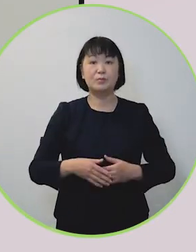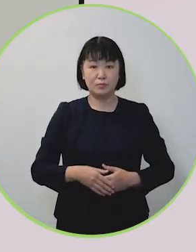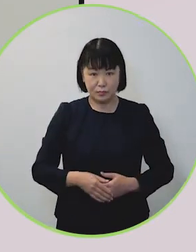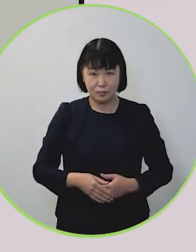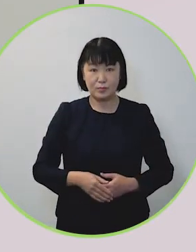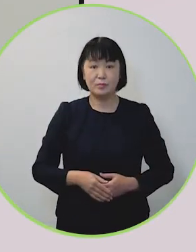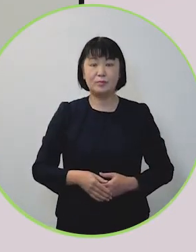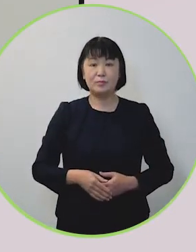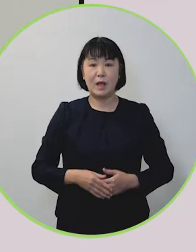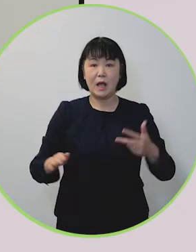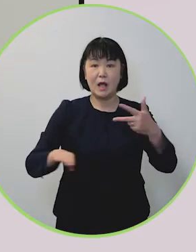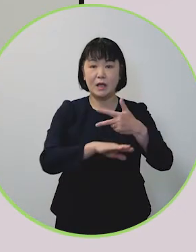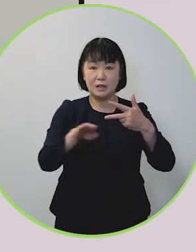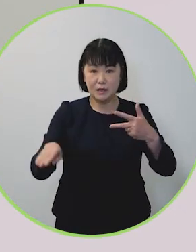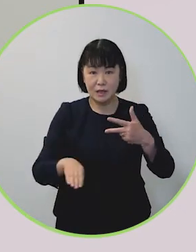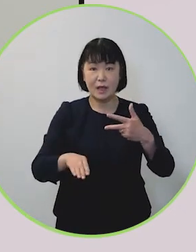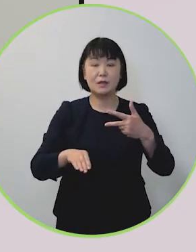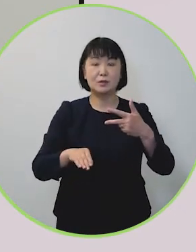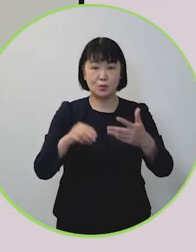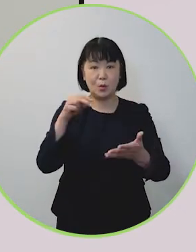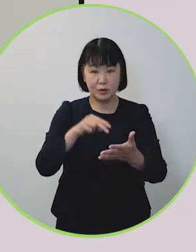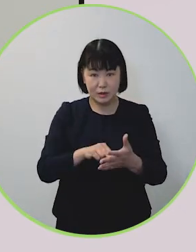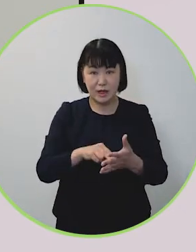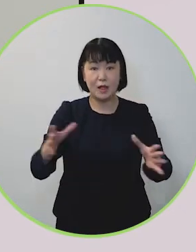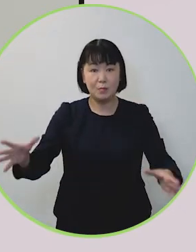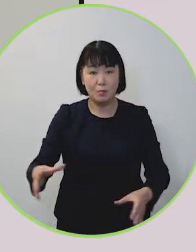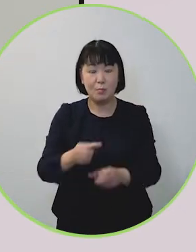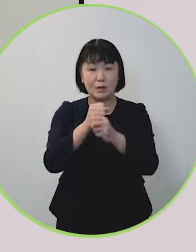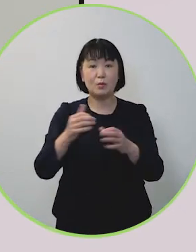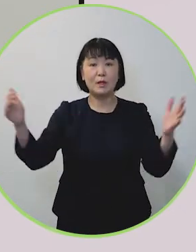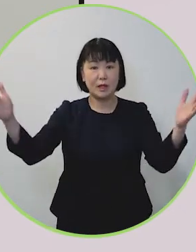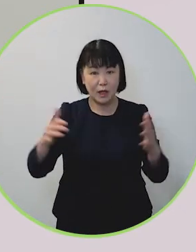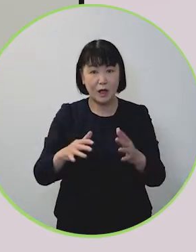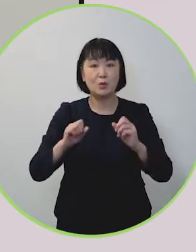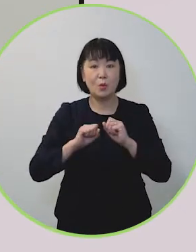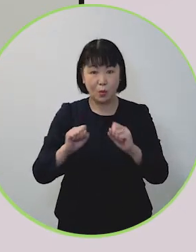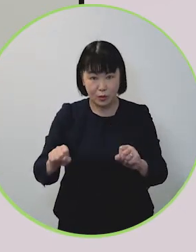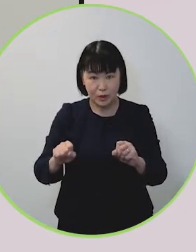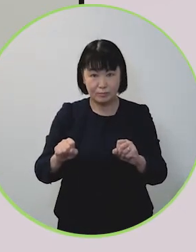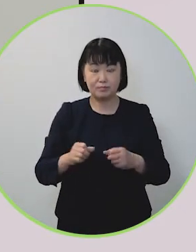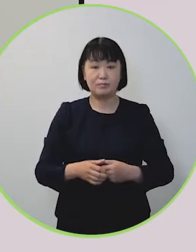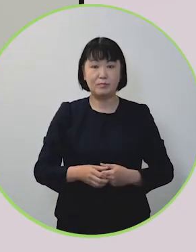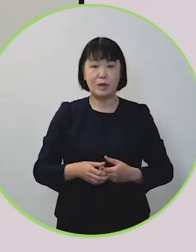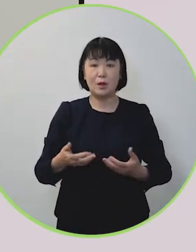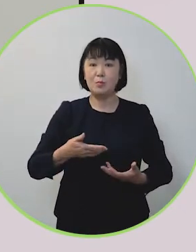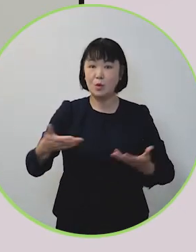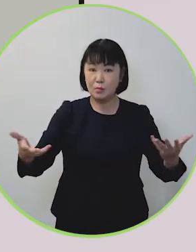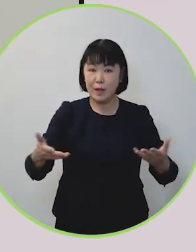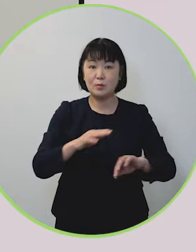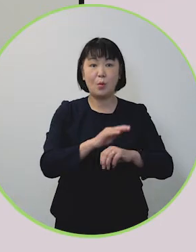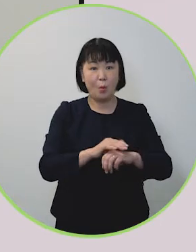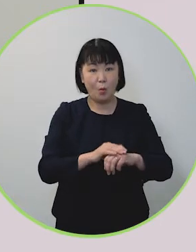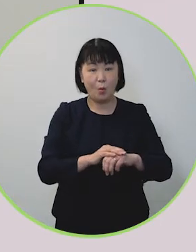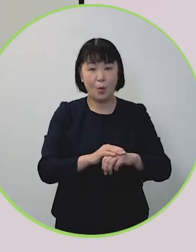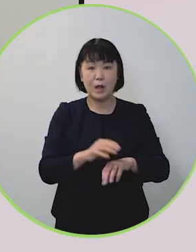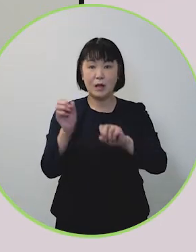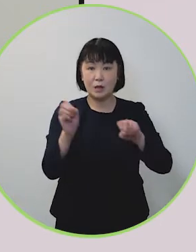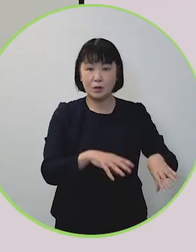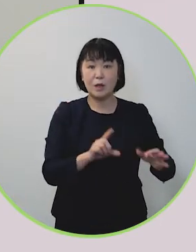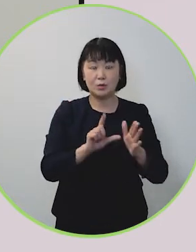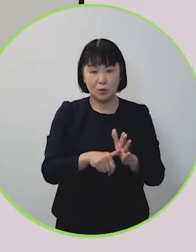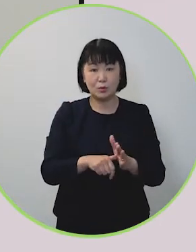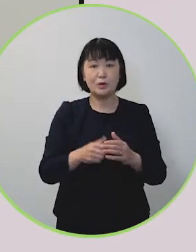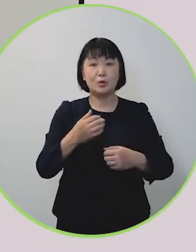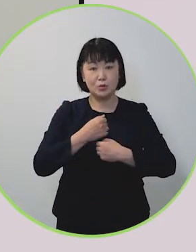プラスチック使用製品について資源としてまとめて回収していくことです分別の仕方や出すときの注意